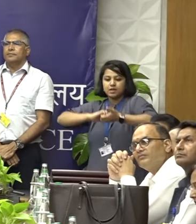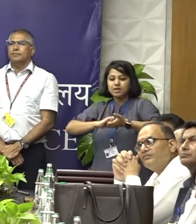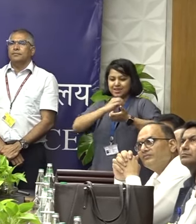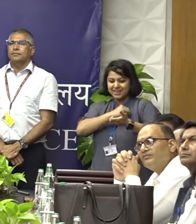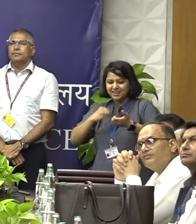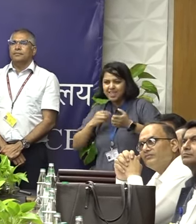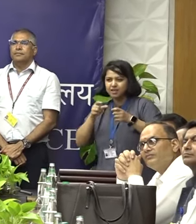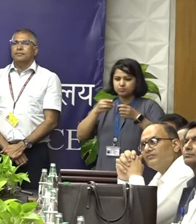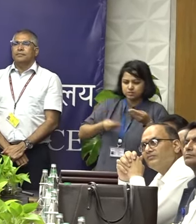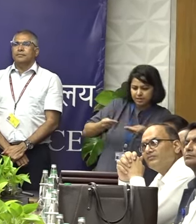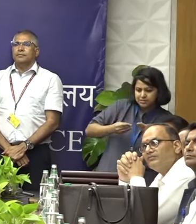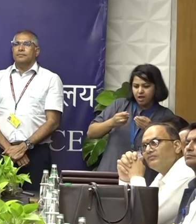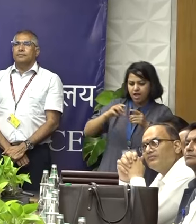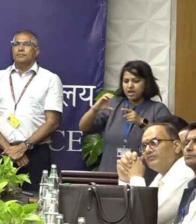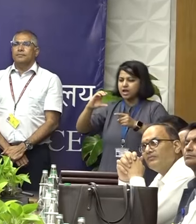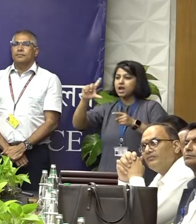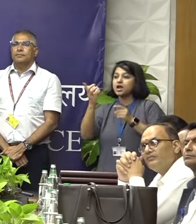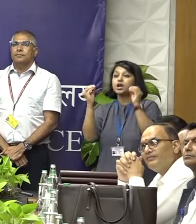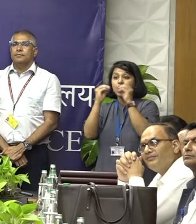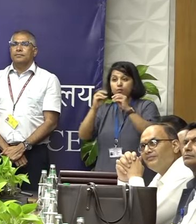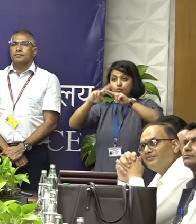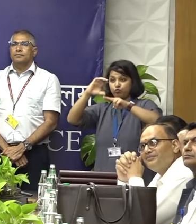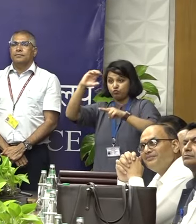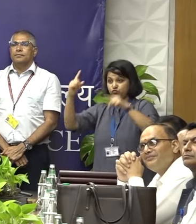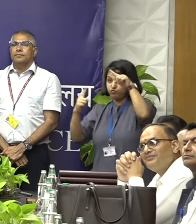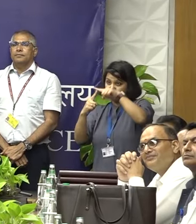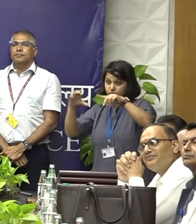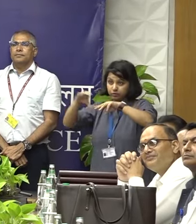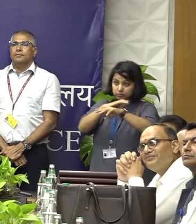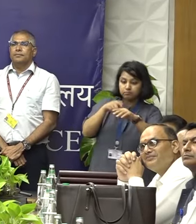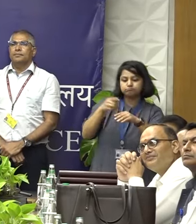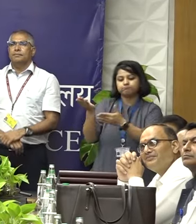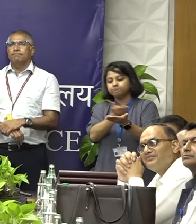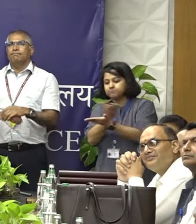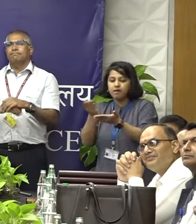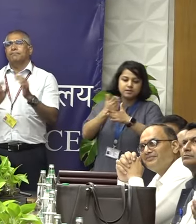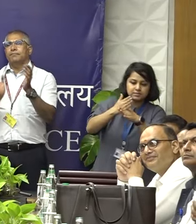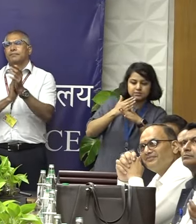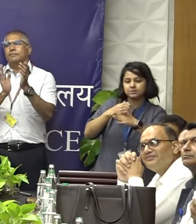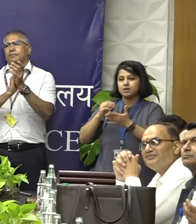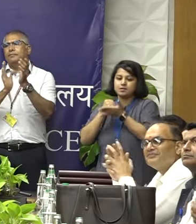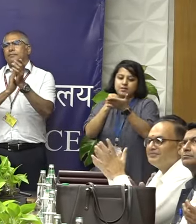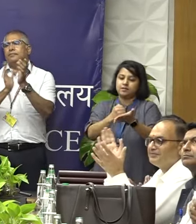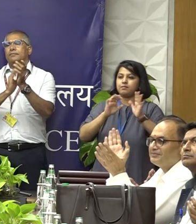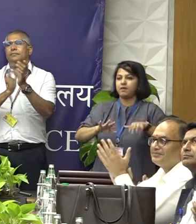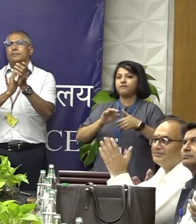फुट के इलाज के लिए चिकित्सा और जागरूकता प्रदान करने में अपना योगदान साझा करेंगे। क्योर इंडिया।